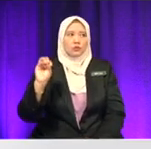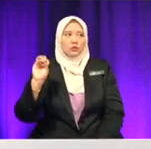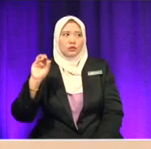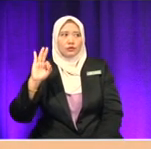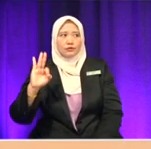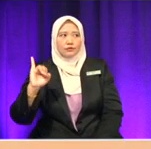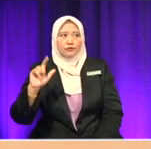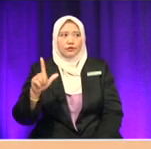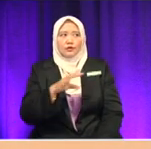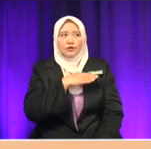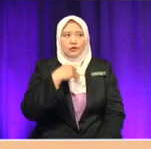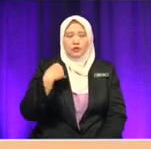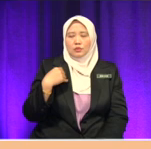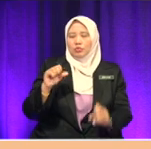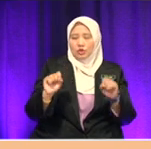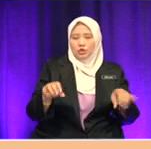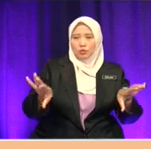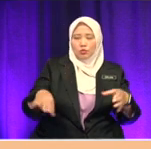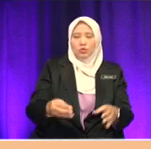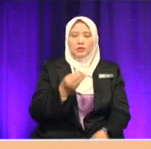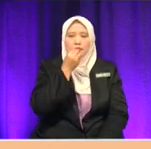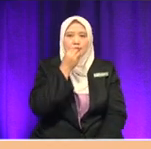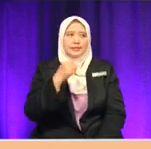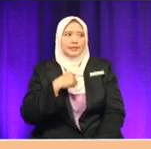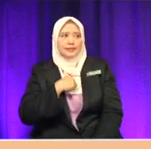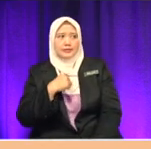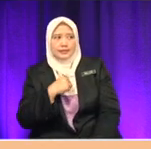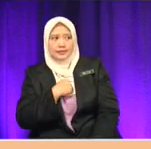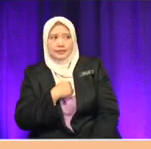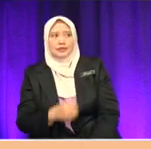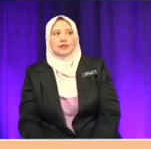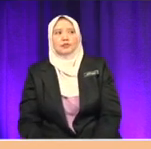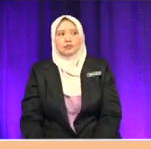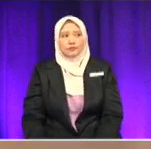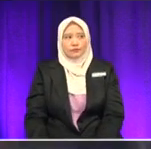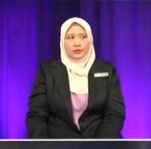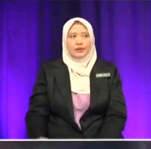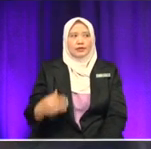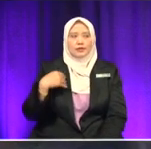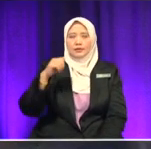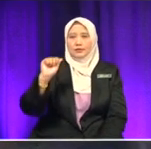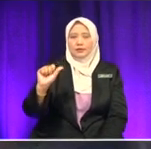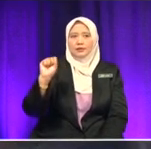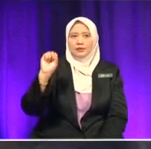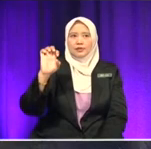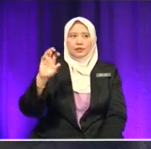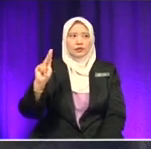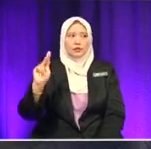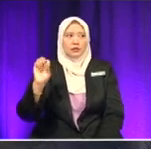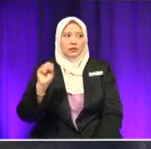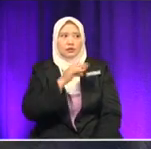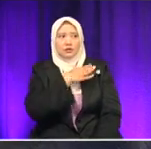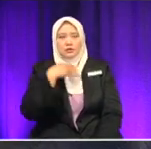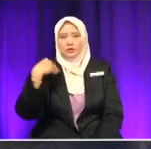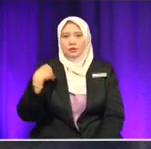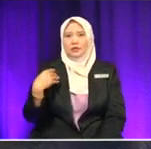ada belahan dia dua dan untuk seks dia ada konjugasi. Ya, bagus. Pandai, Abbas. Ya. Alas, pandai ni. Okey, disebabkan, cuba